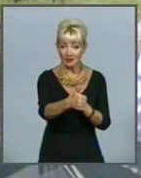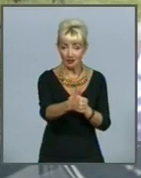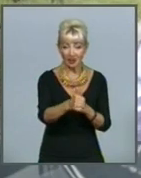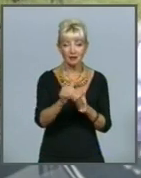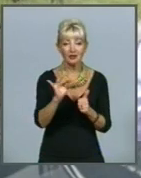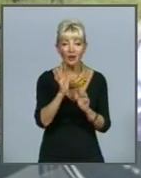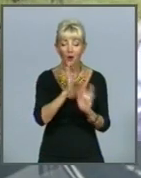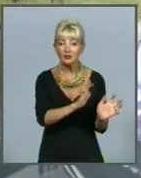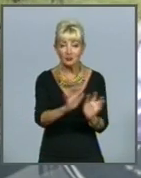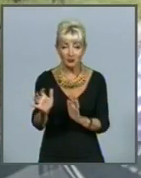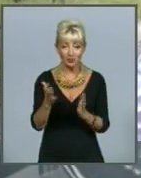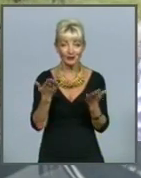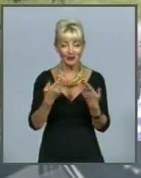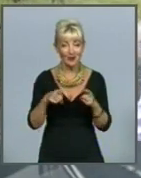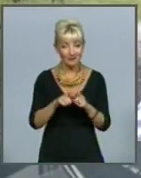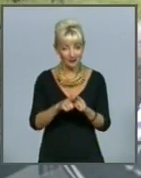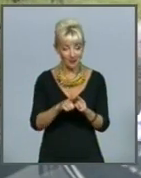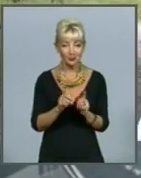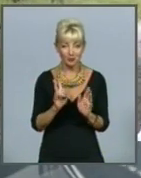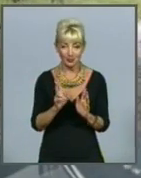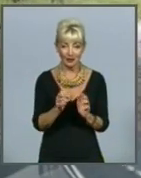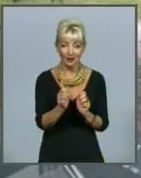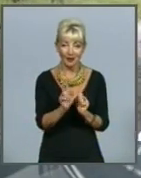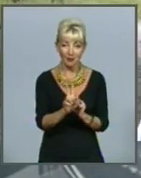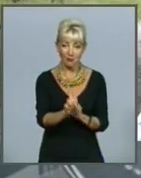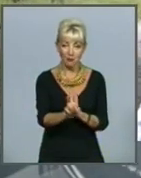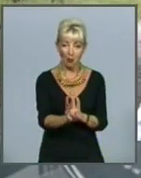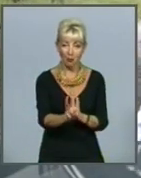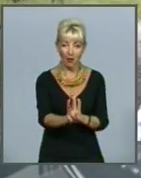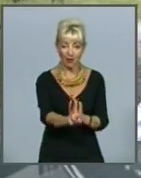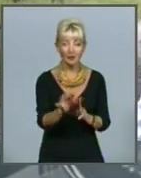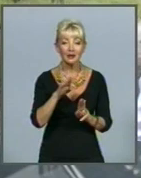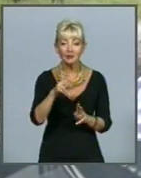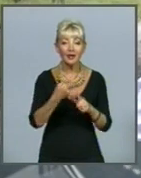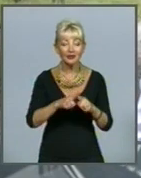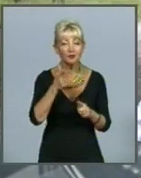таку відстань, дистанцію. Це обов'язково, і ми це будемо продовжувати. Без